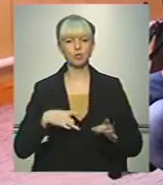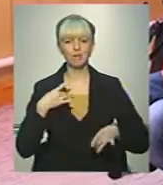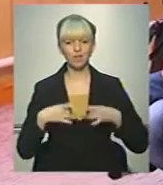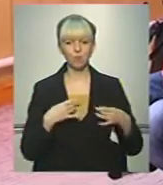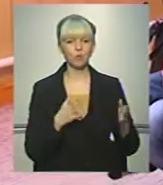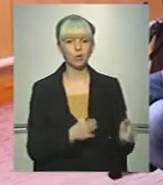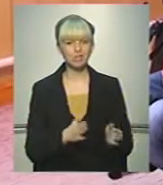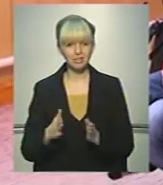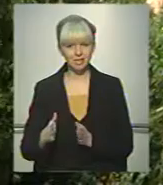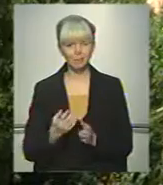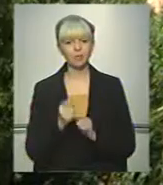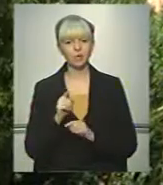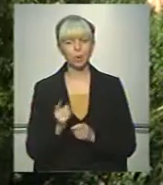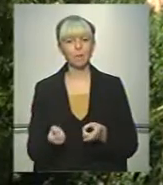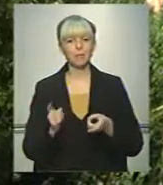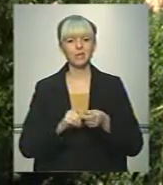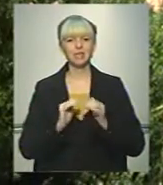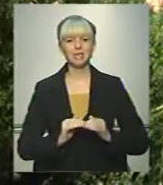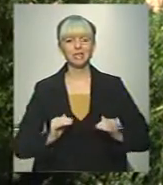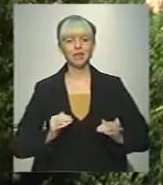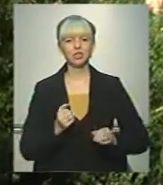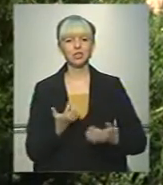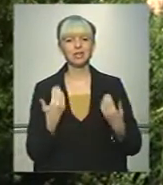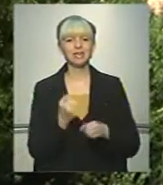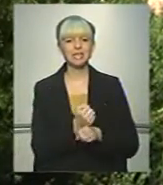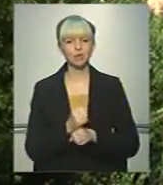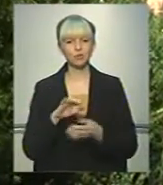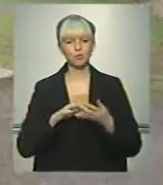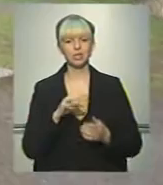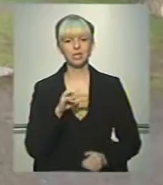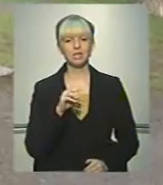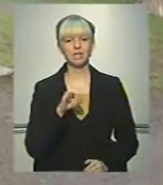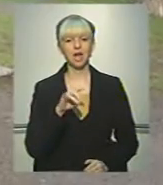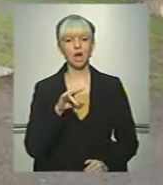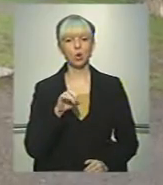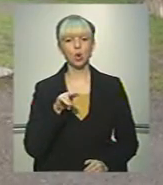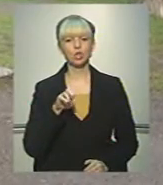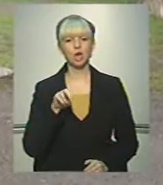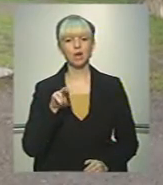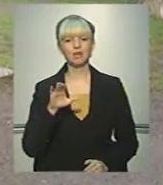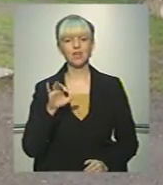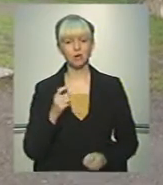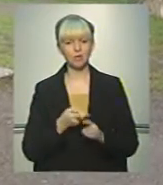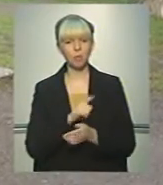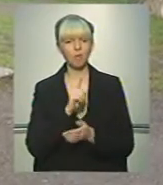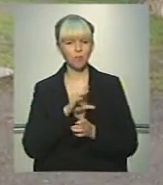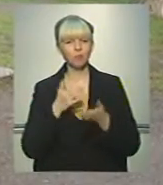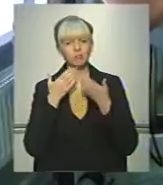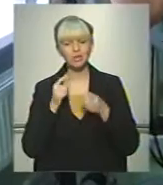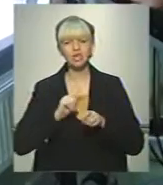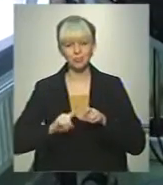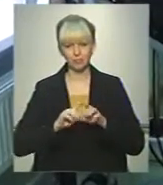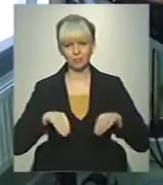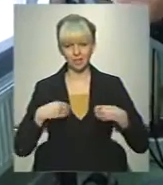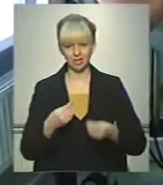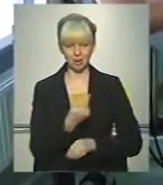нервової системи, до нього приєднали і дитячий санаторій, що у селі Стара Жадова Сторожинецького району. Це мало полегшити і пришвидшити